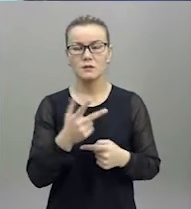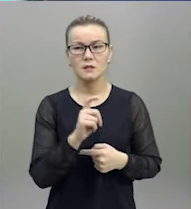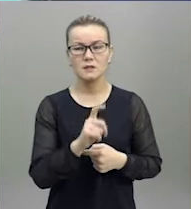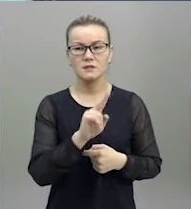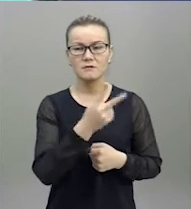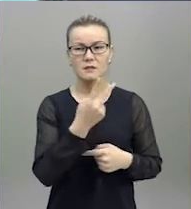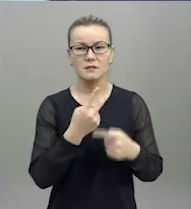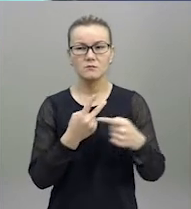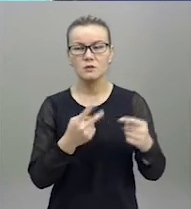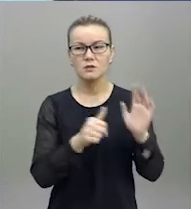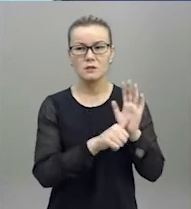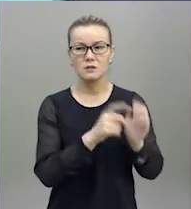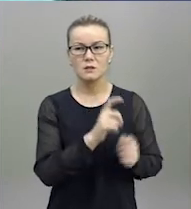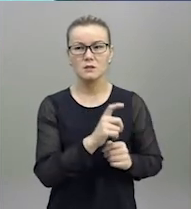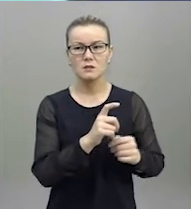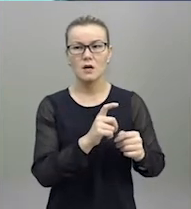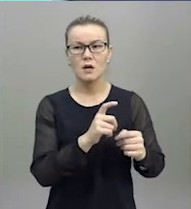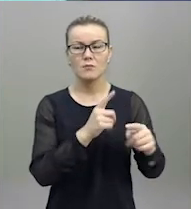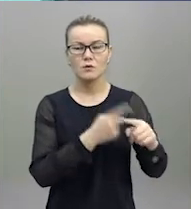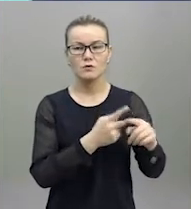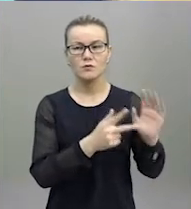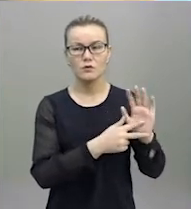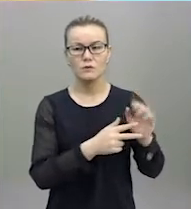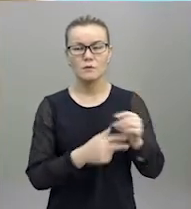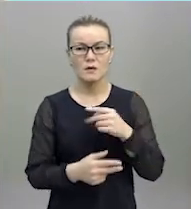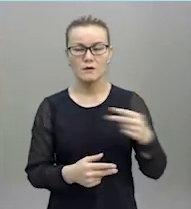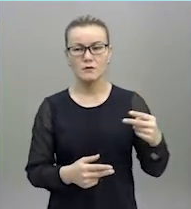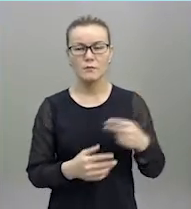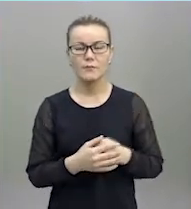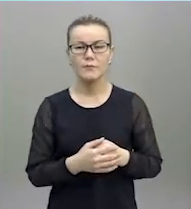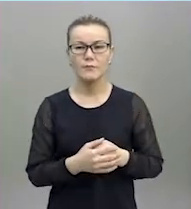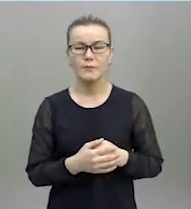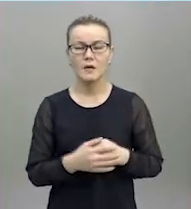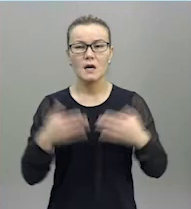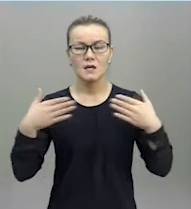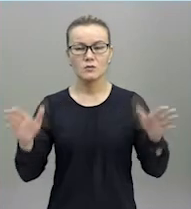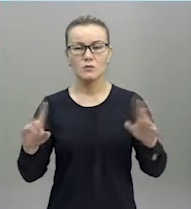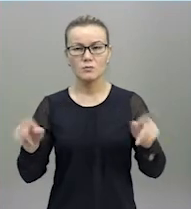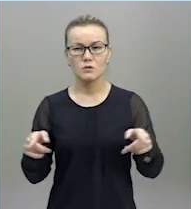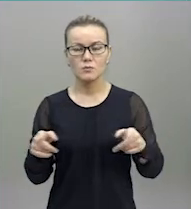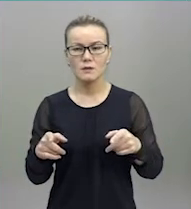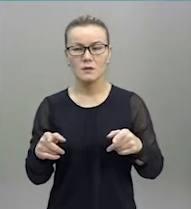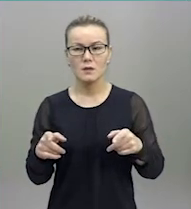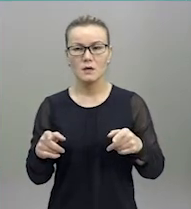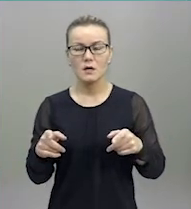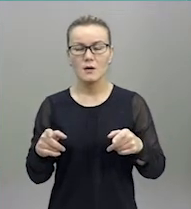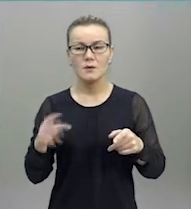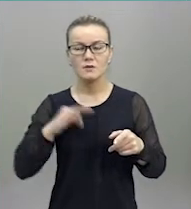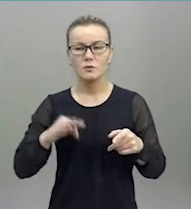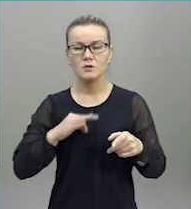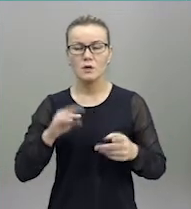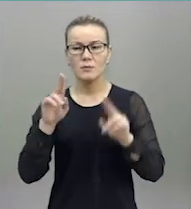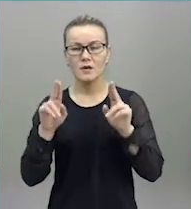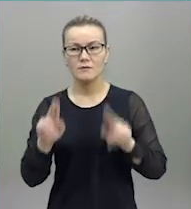6x плюс 8 равно раскроем скобки применяя правила раскрытия